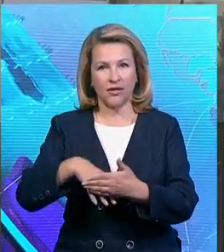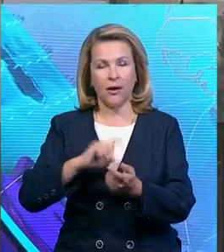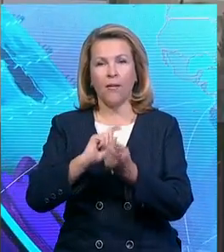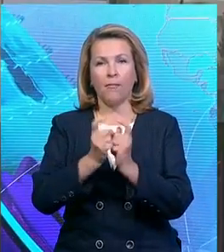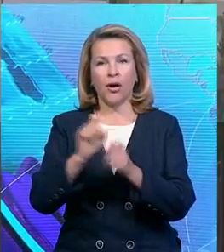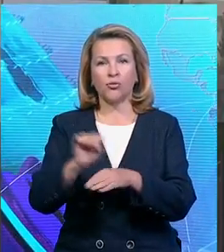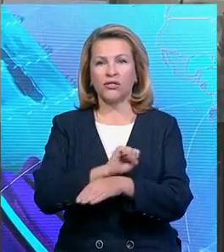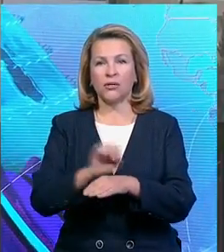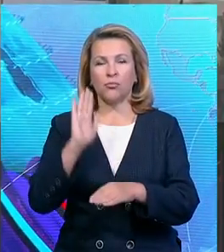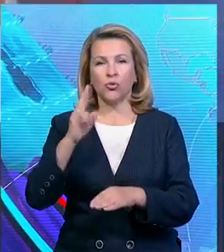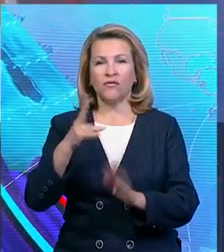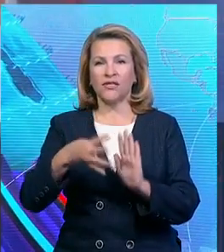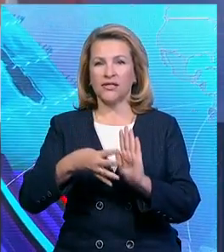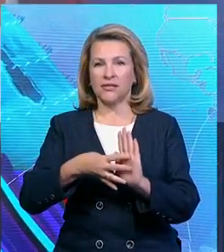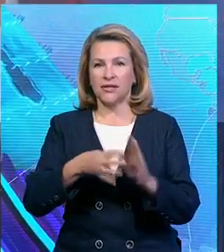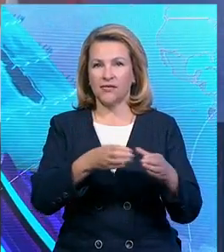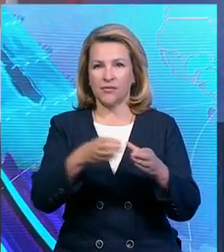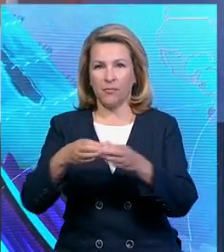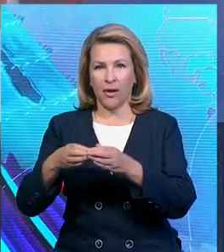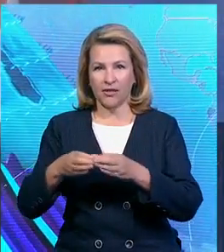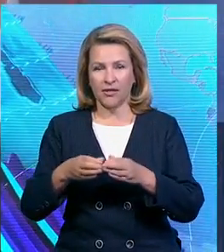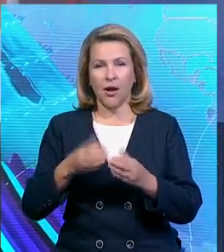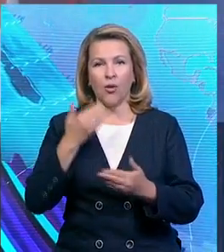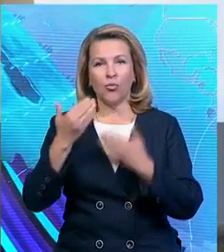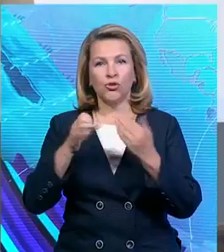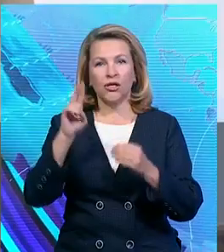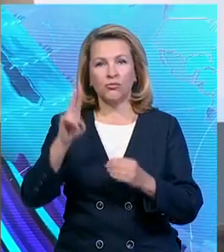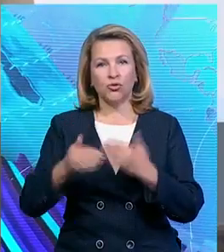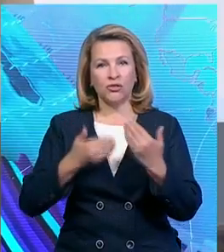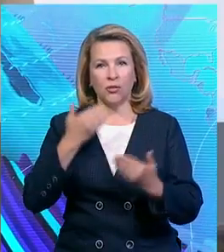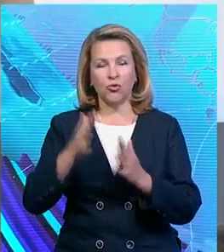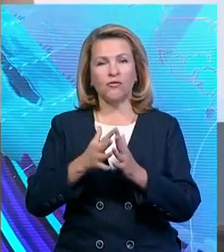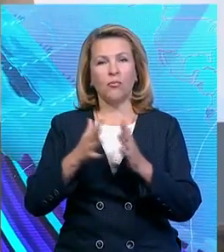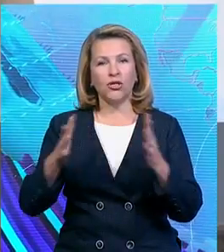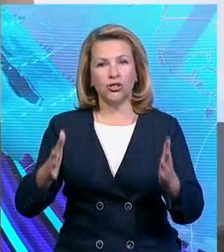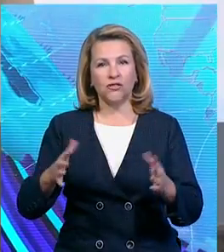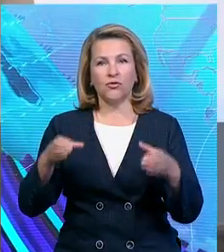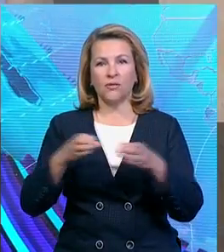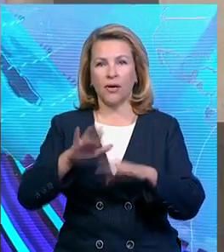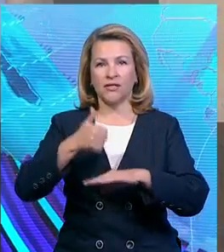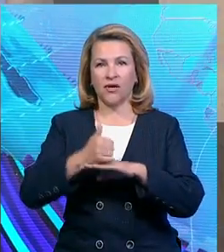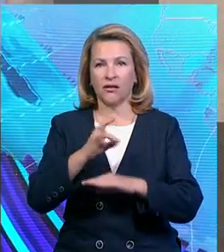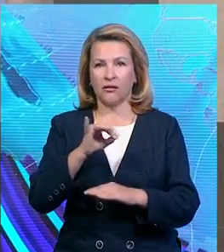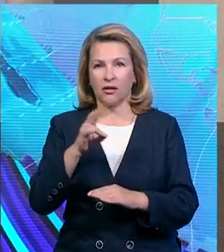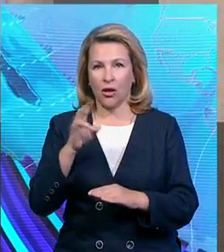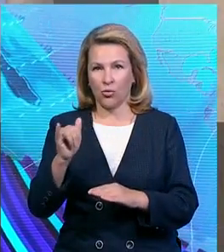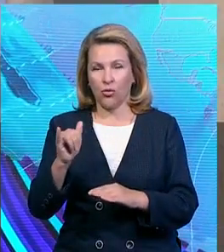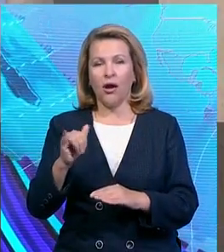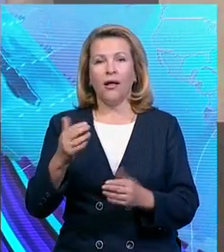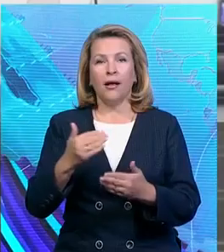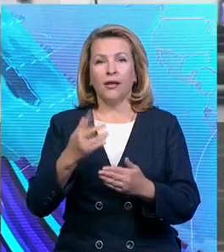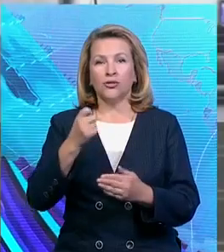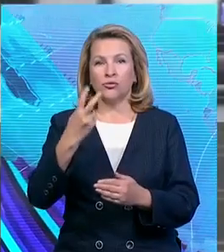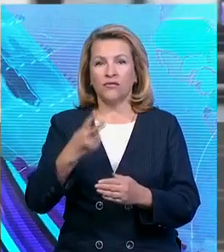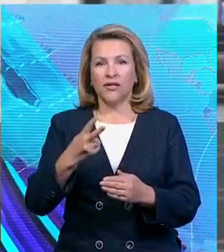Бороться за победу сегодня будут 29 партий. По данным соцопросов, большинство за партию во главе с Нетаньяху. На кону 120 мест в